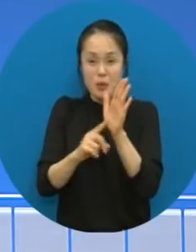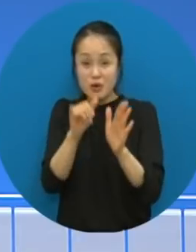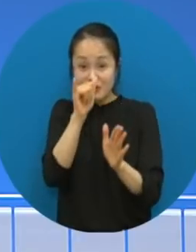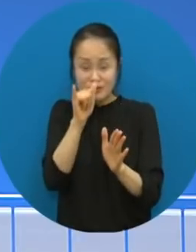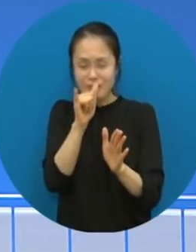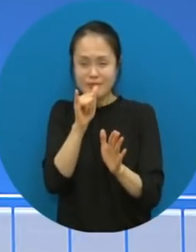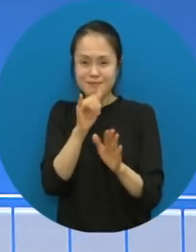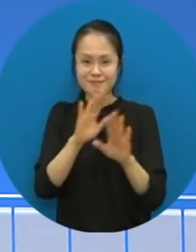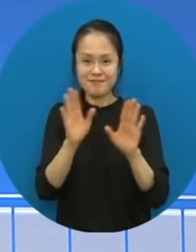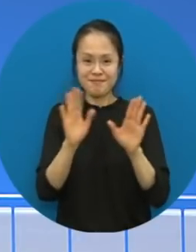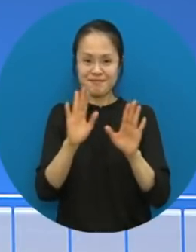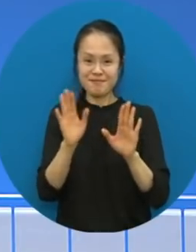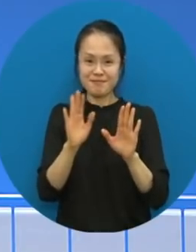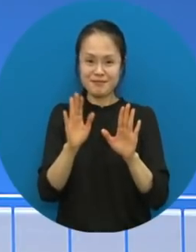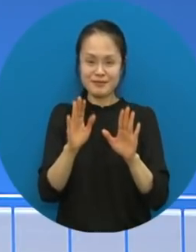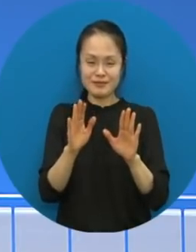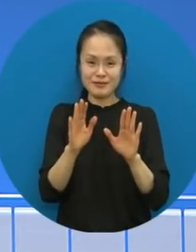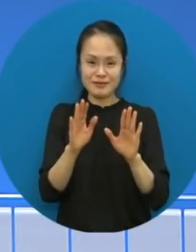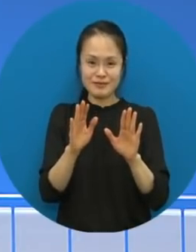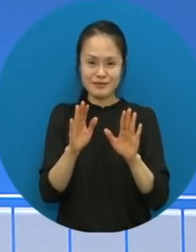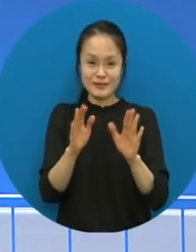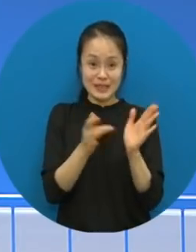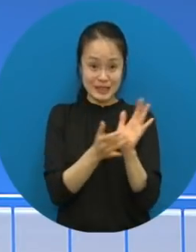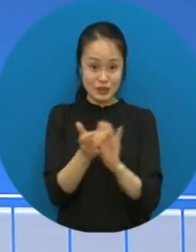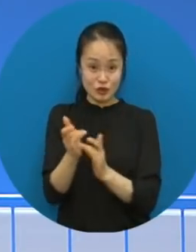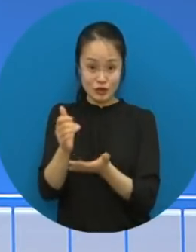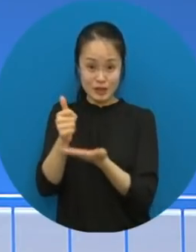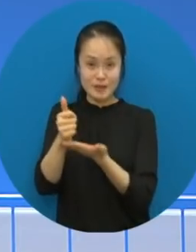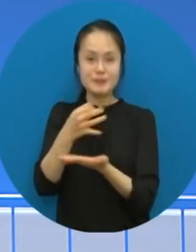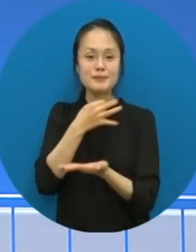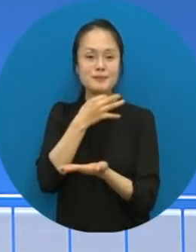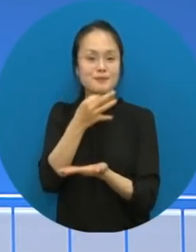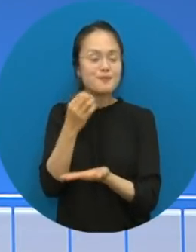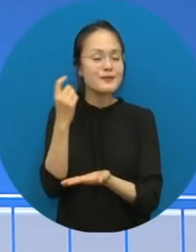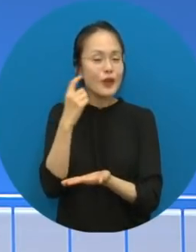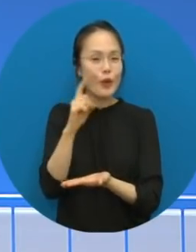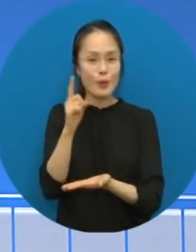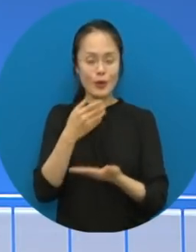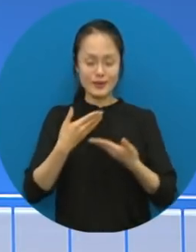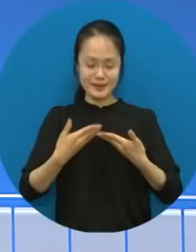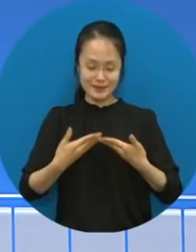아무것도 하지 않고 예수님의 잔잔한 음성만 들어왔습니다.